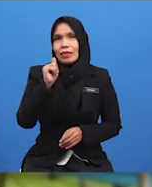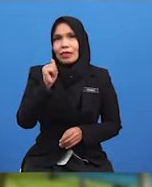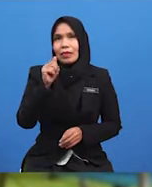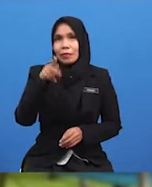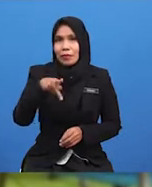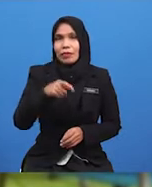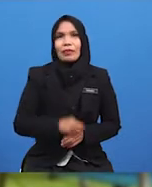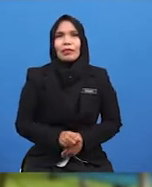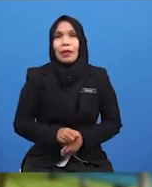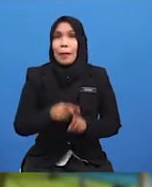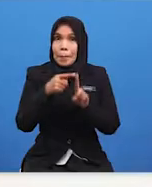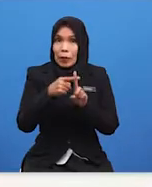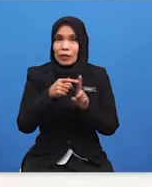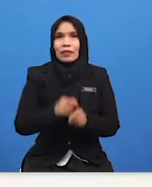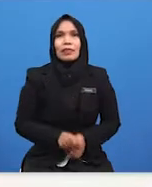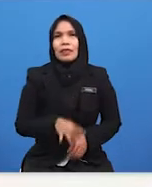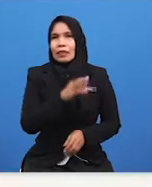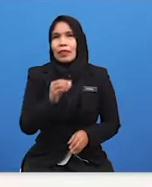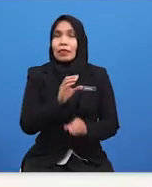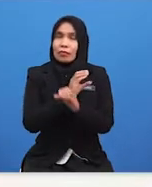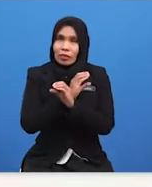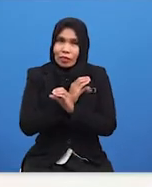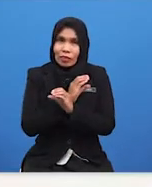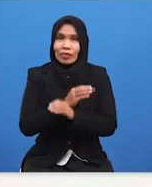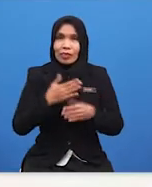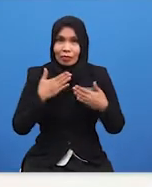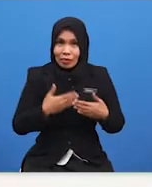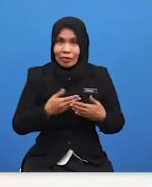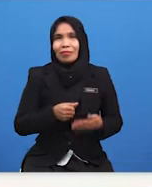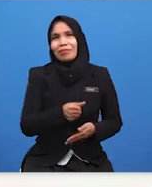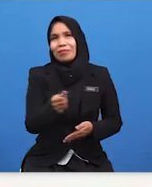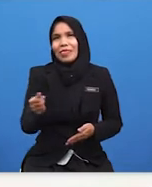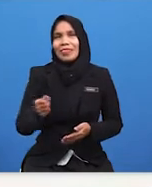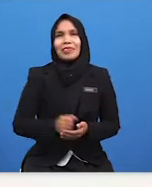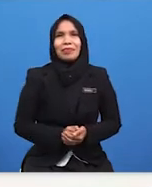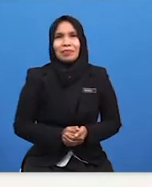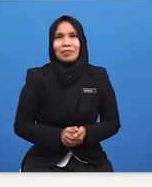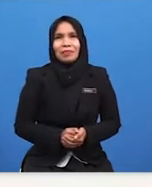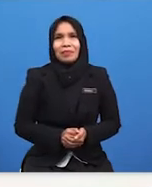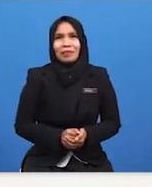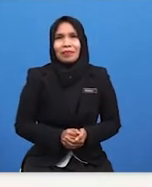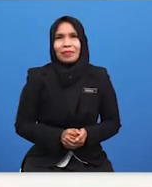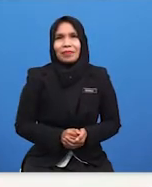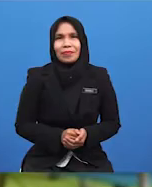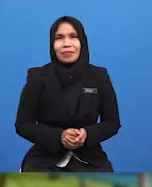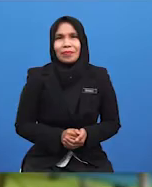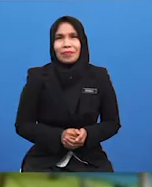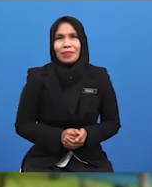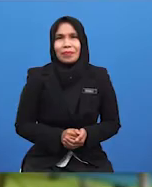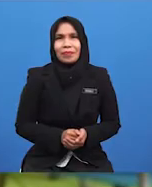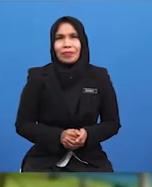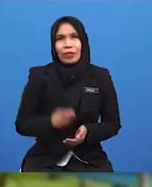anda murid-murid murid-murid mereka Kita uji kepahaman kita